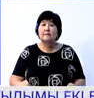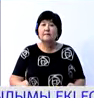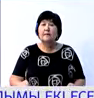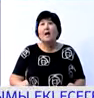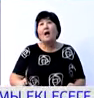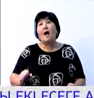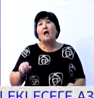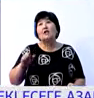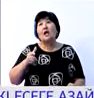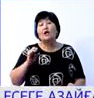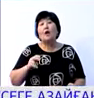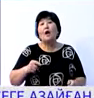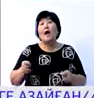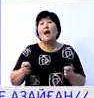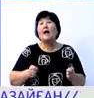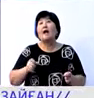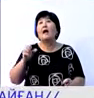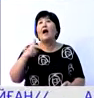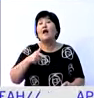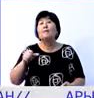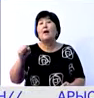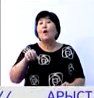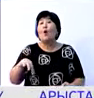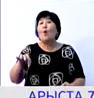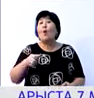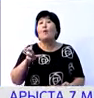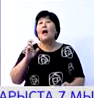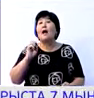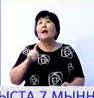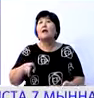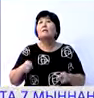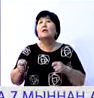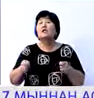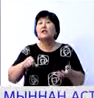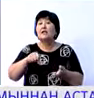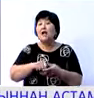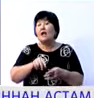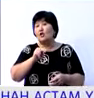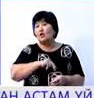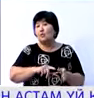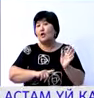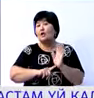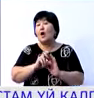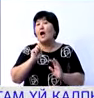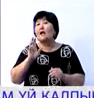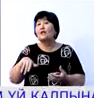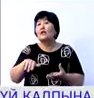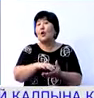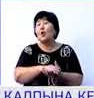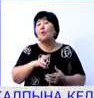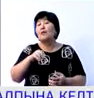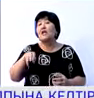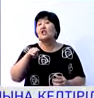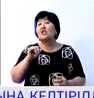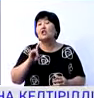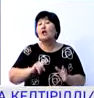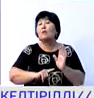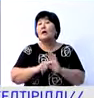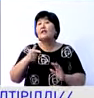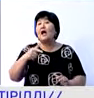Ал Жаңаорған ауданының әкімі Ғалым Әмреев енді облыс әкімі аппаратына жетекшілік етеді. Еңбек жолын акционерлік қоғам менеджер болып бастаған